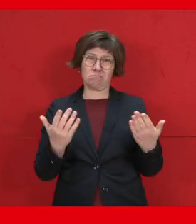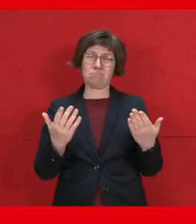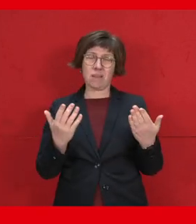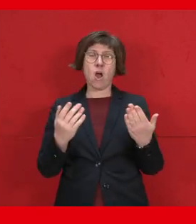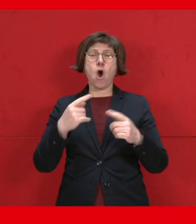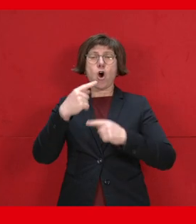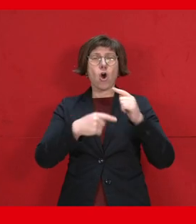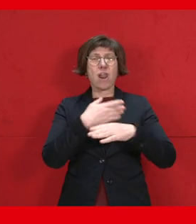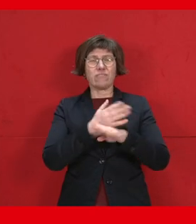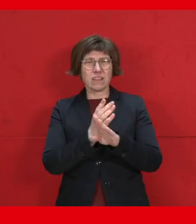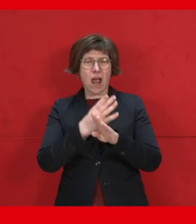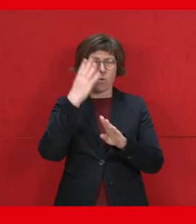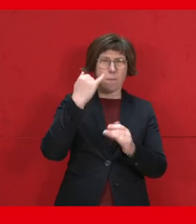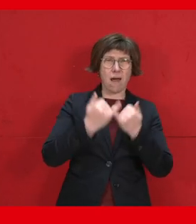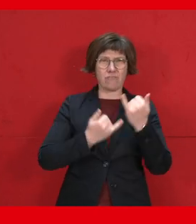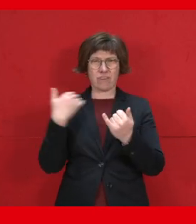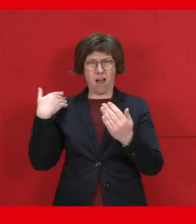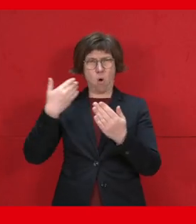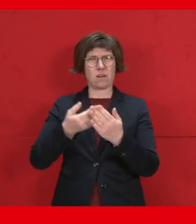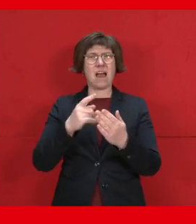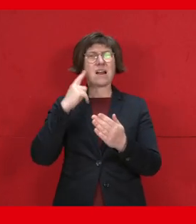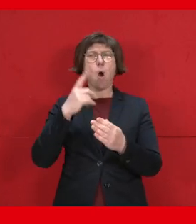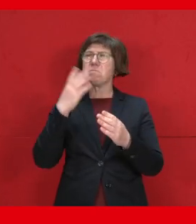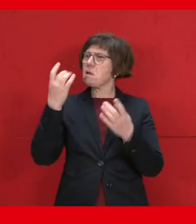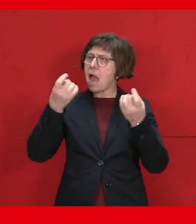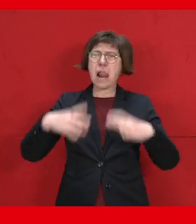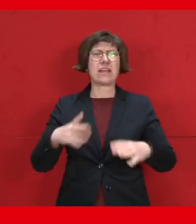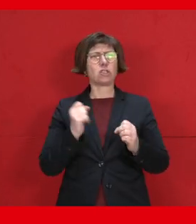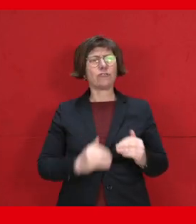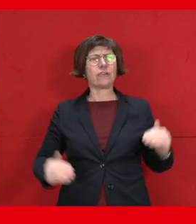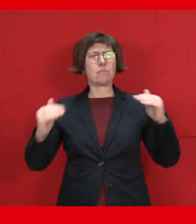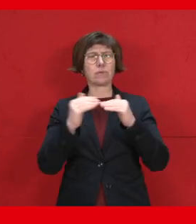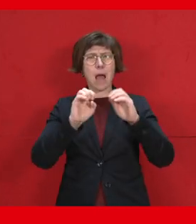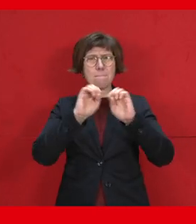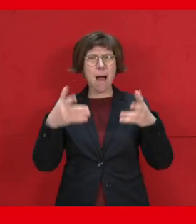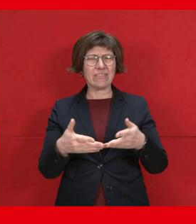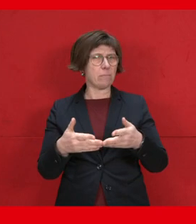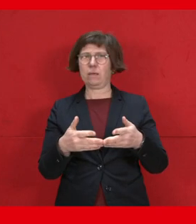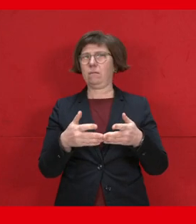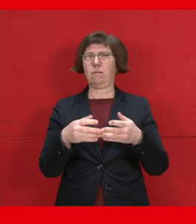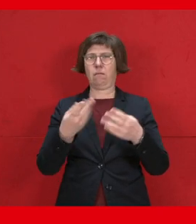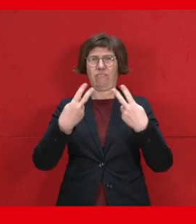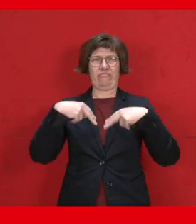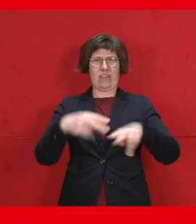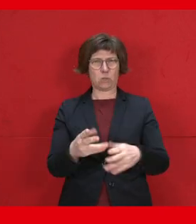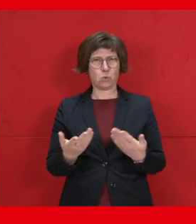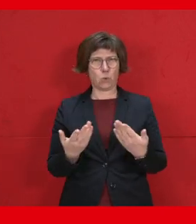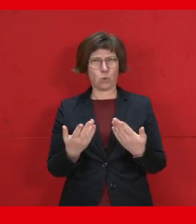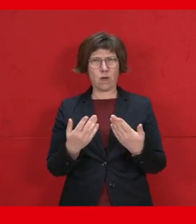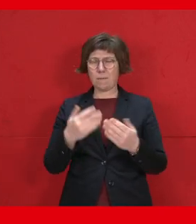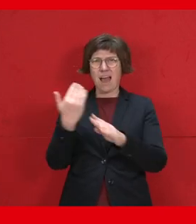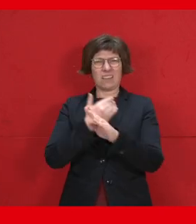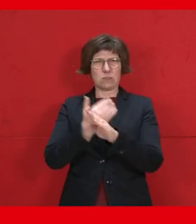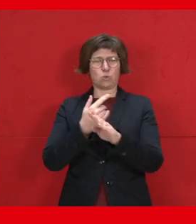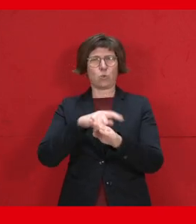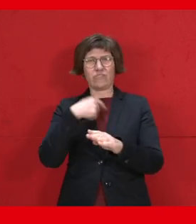Eine Rollenverteilung von Männern und Frauen, wie wir sie längst für überwunden geglaubt hatten, ist in der Pandemie wieder zurückgekehrt. Und das liegt aber nicht daran,